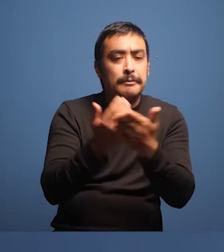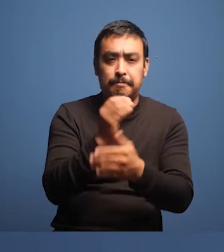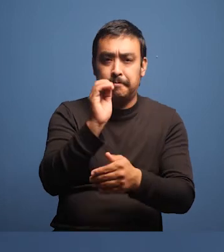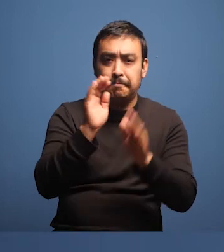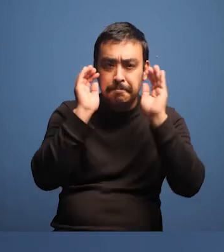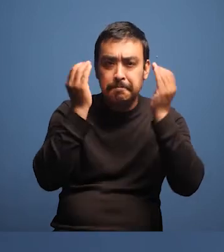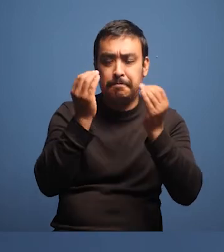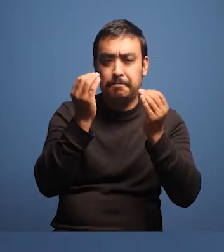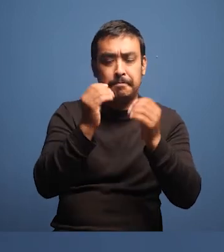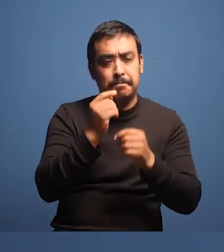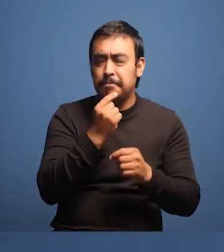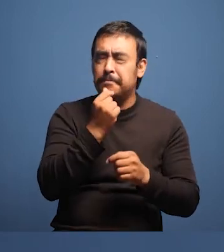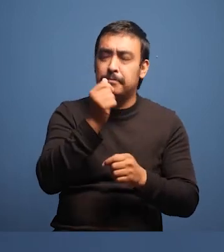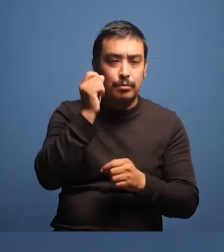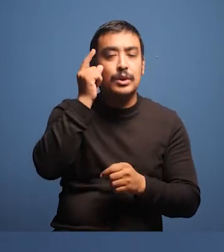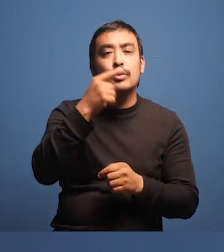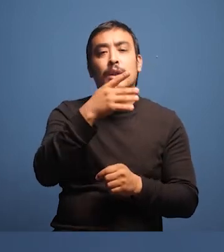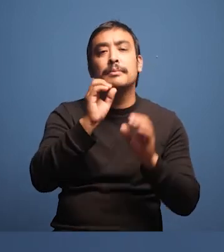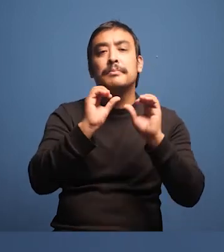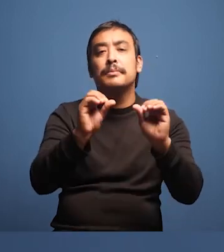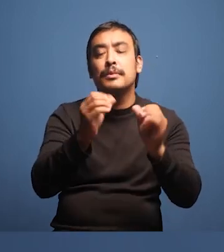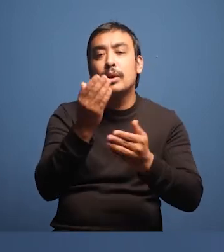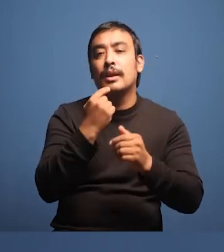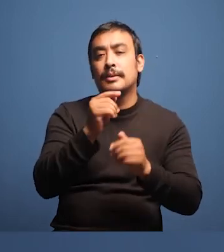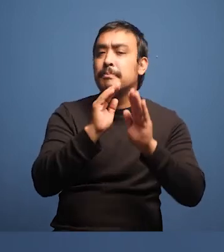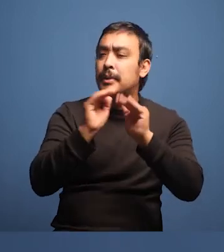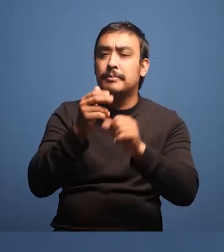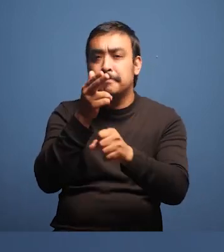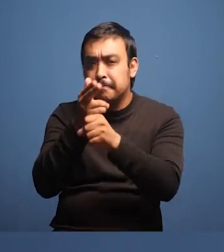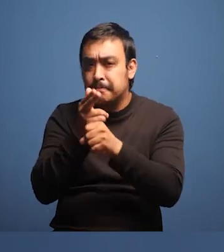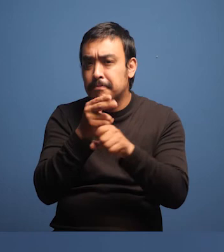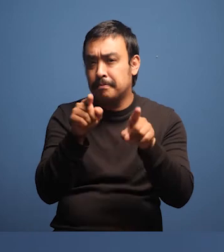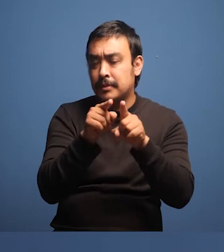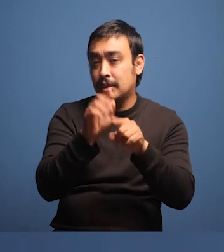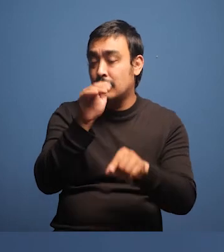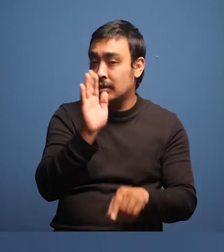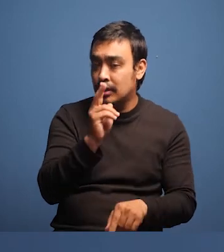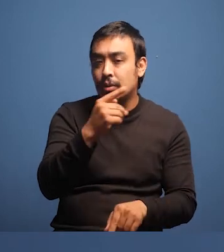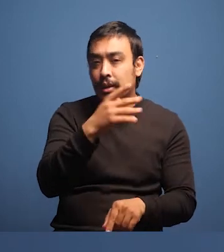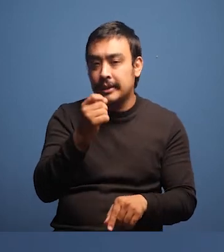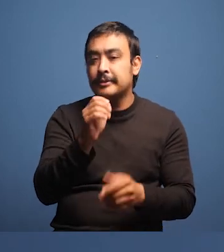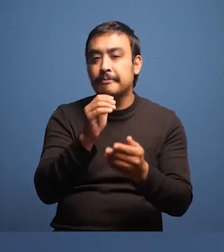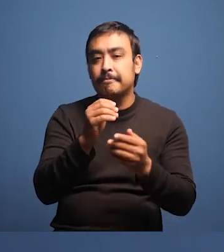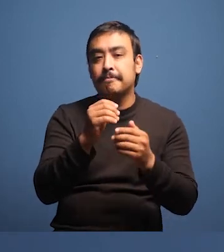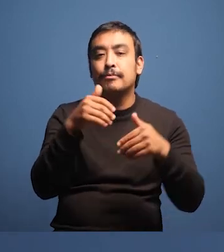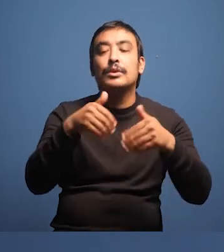चाहिँ मजाले बुझ्नलाई चाहिँ उपयोग होस् भनेर चाहिँ हामी डिफ्रेन्ट भिडियोजहरू चाहिँ ल्याउने नै छौँ। त्यसको लागि चाहिँ स्टे ट्युन्ड।